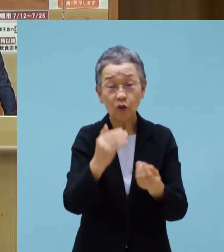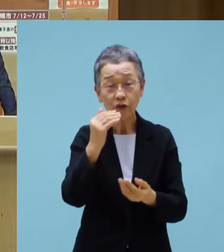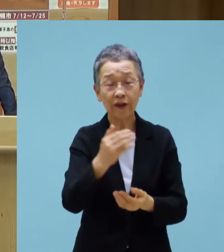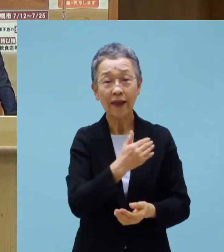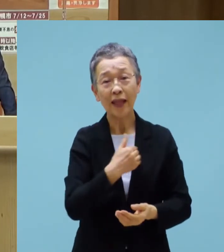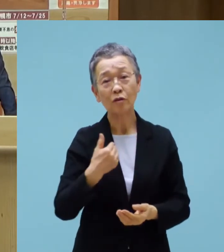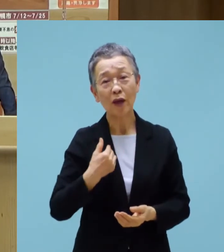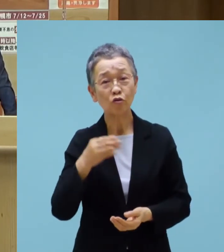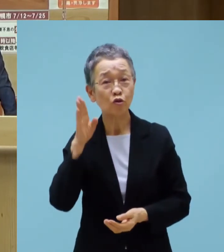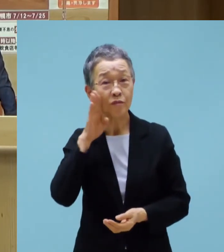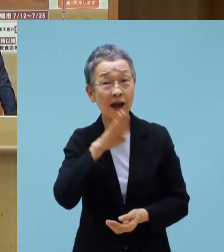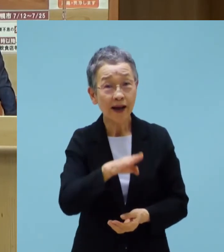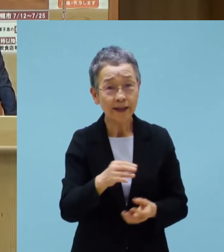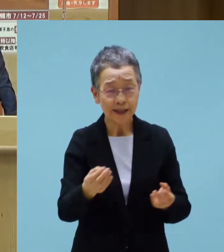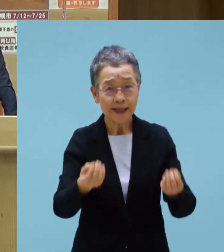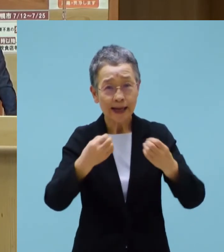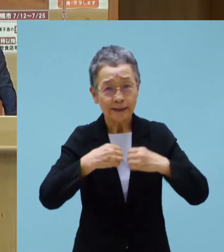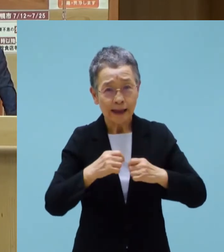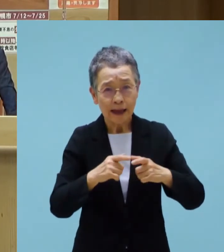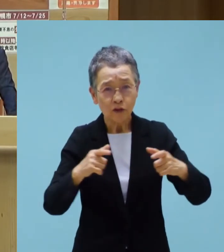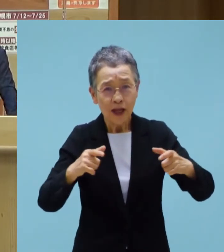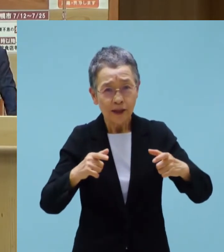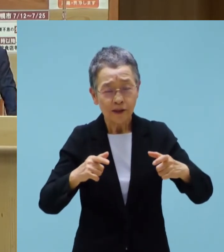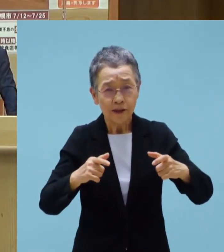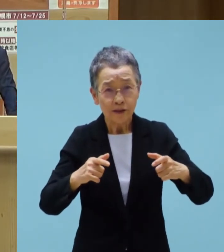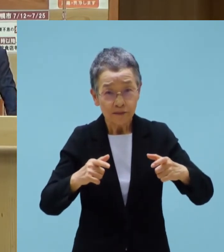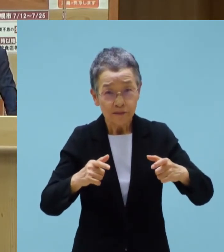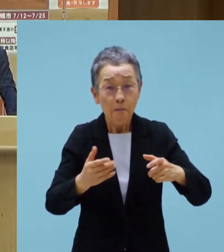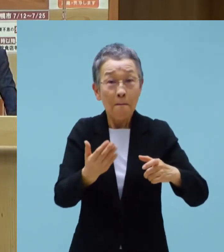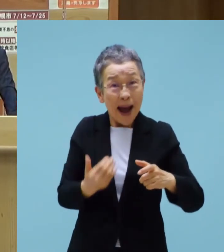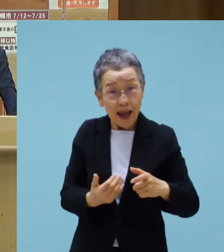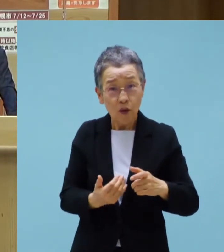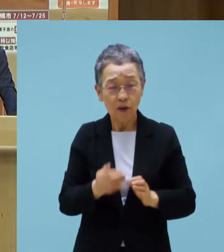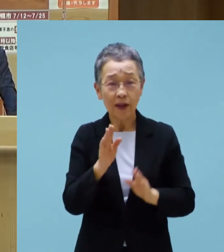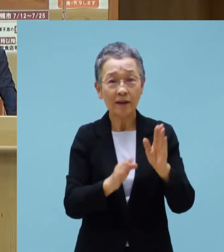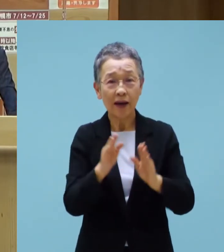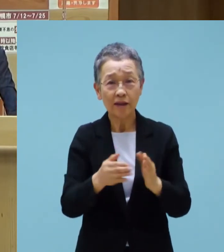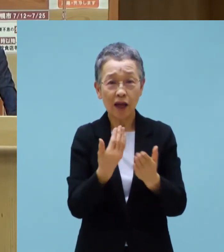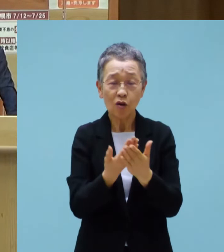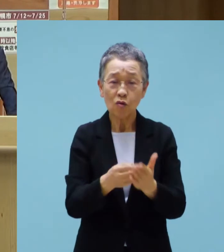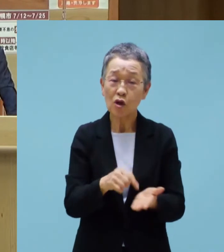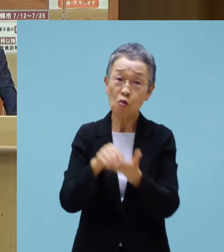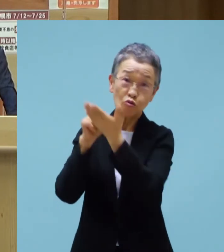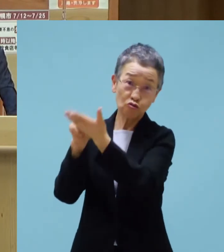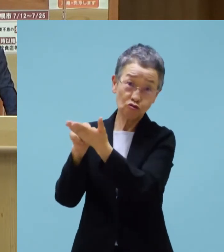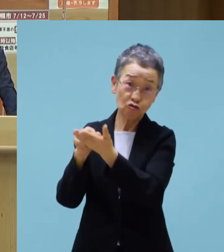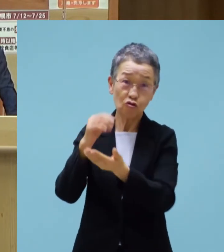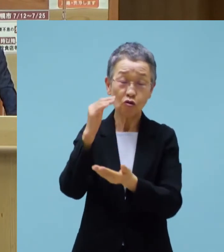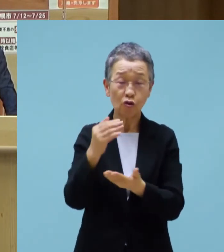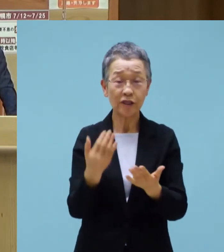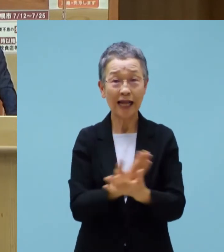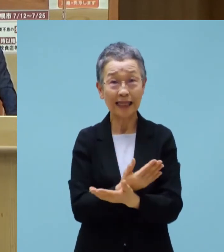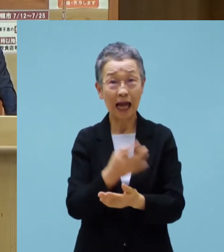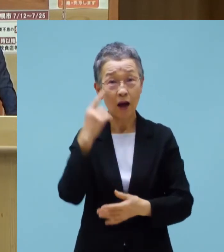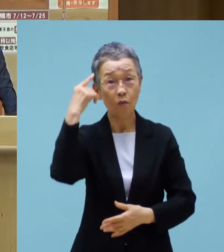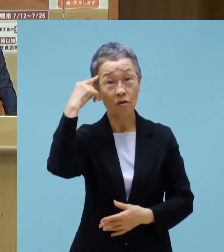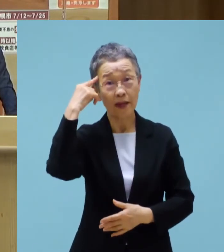に感染拡大が広がる前のこの段階で要請をするということになったと思うんですけれども、